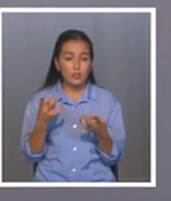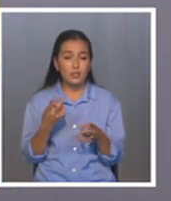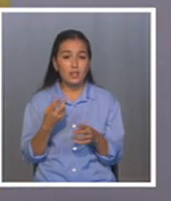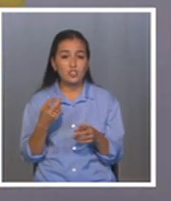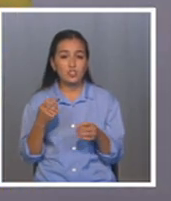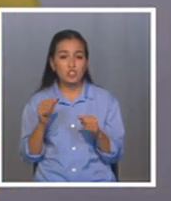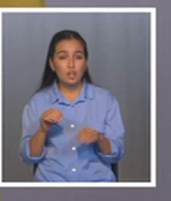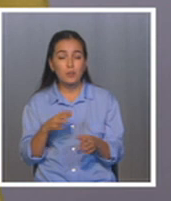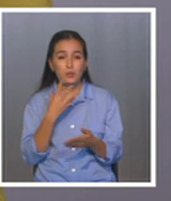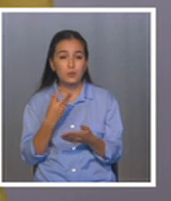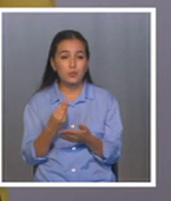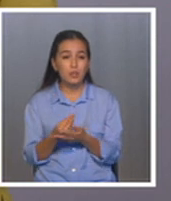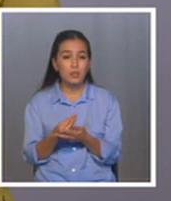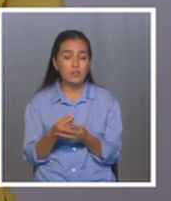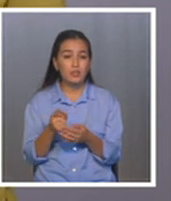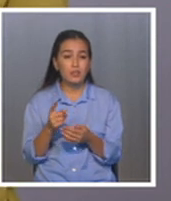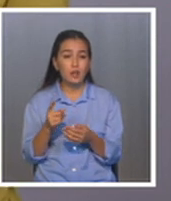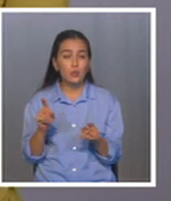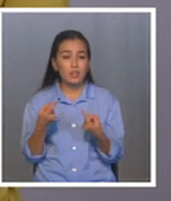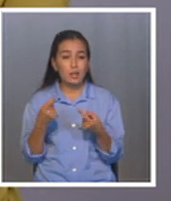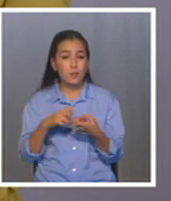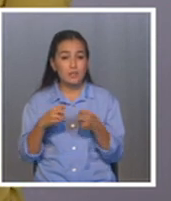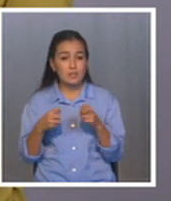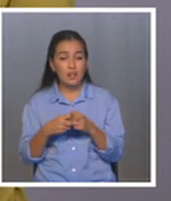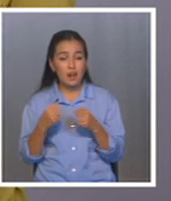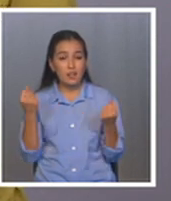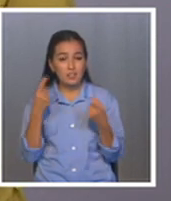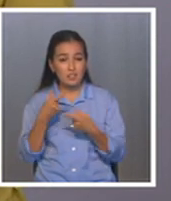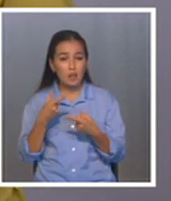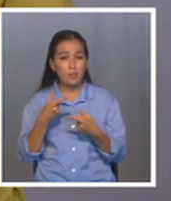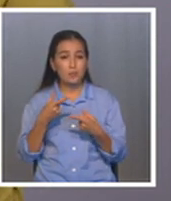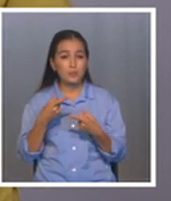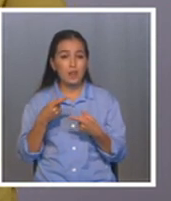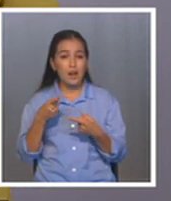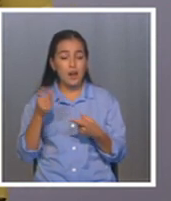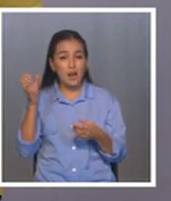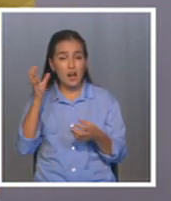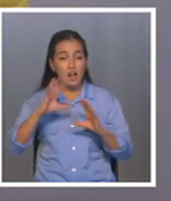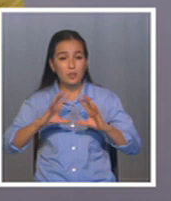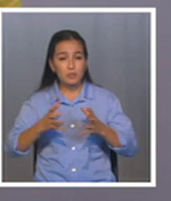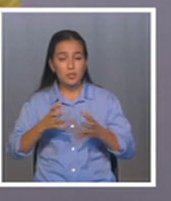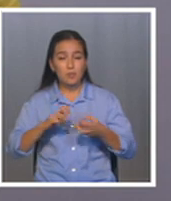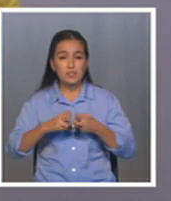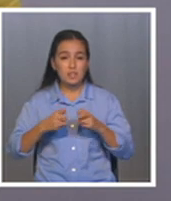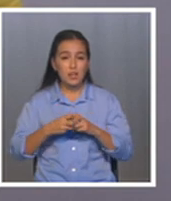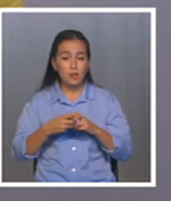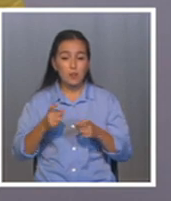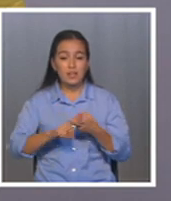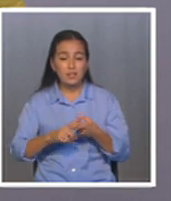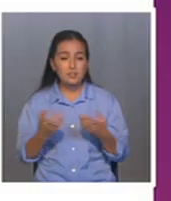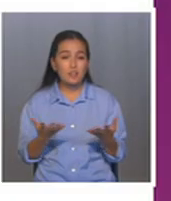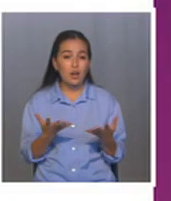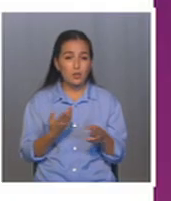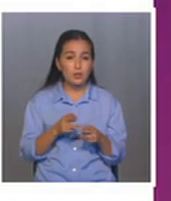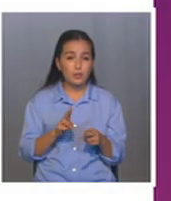композициясына талдау жасайсыздар, көтерілген мәселелерді анықтап, ғаламдық мәселелер мен байланысына назар аударыңыздар.